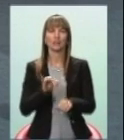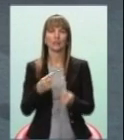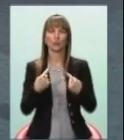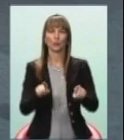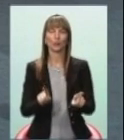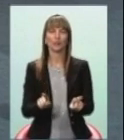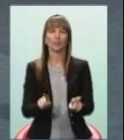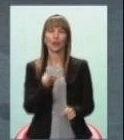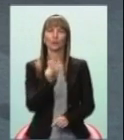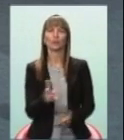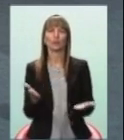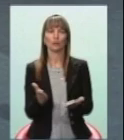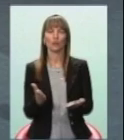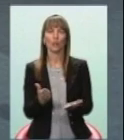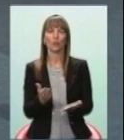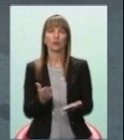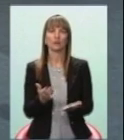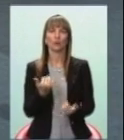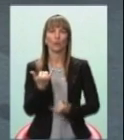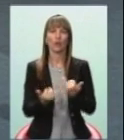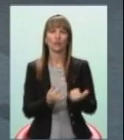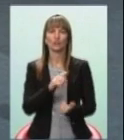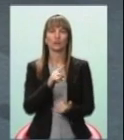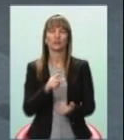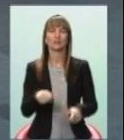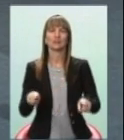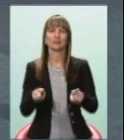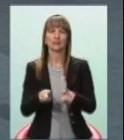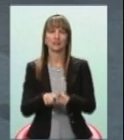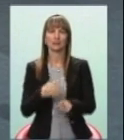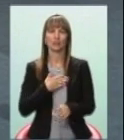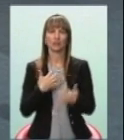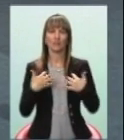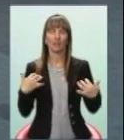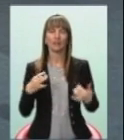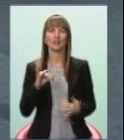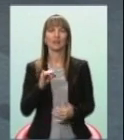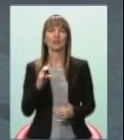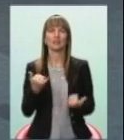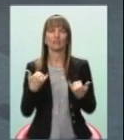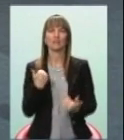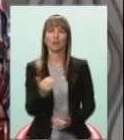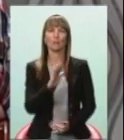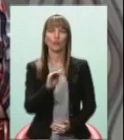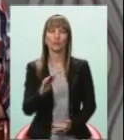інших людей, котрі займаються, власне, такими надають послуги нашим тваринкам. Ну, а на сьогодні ми з вами